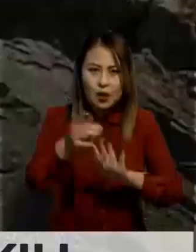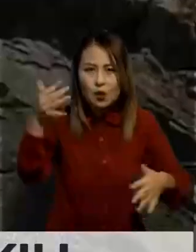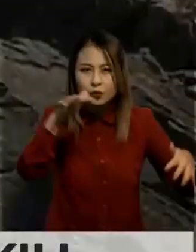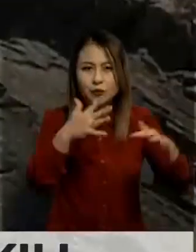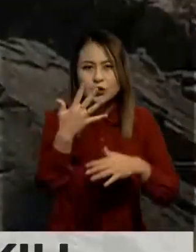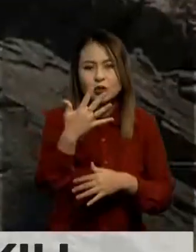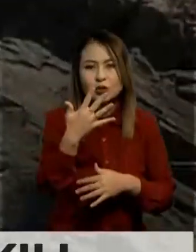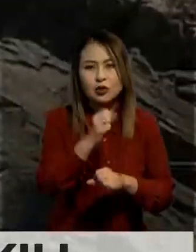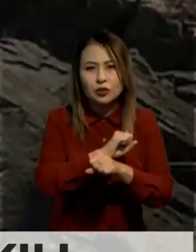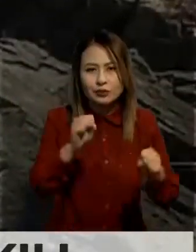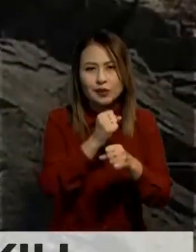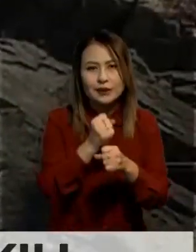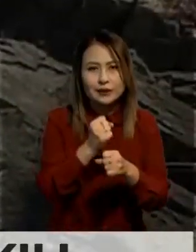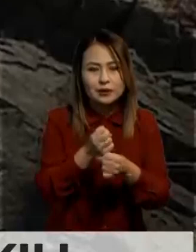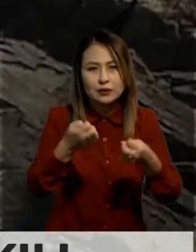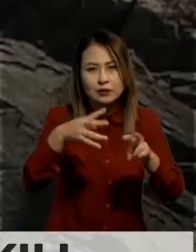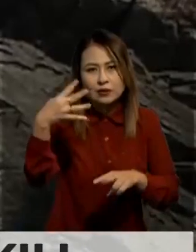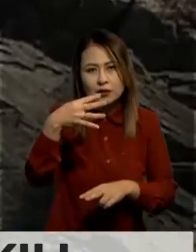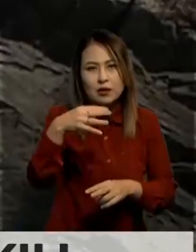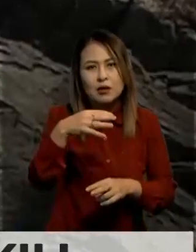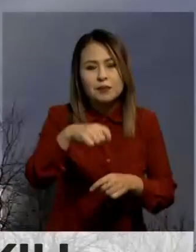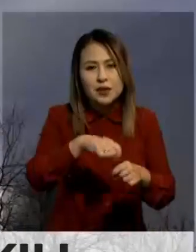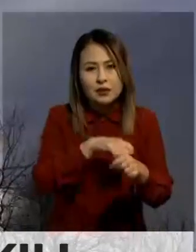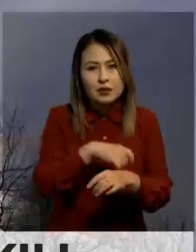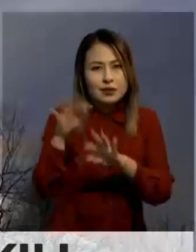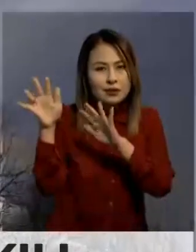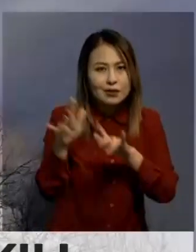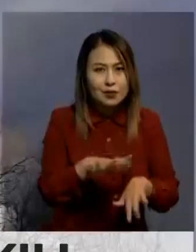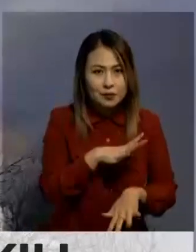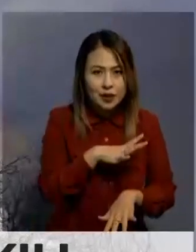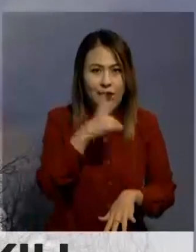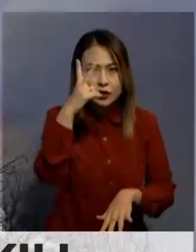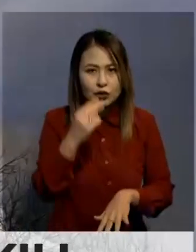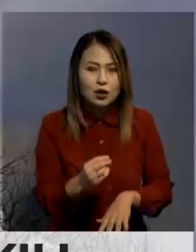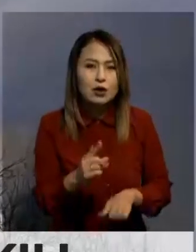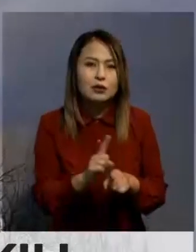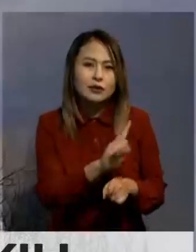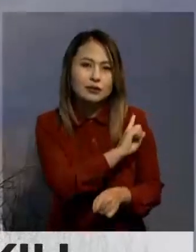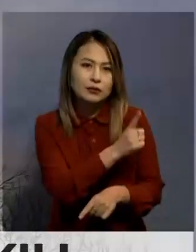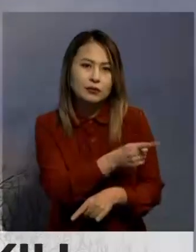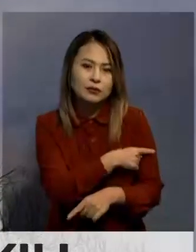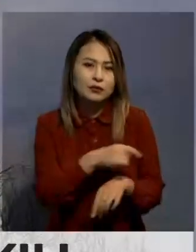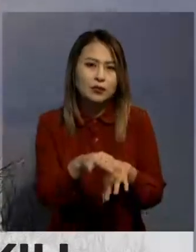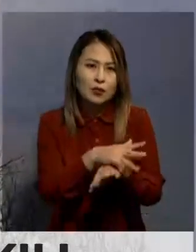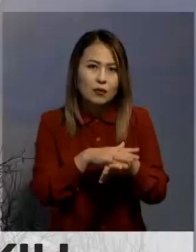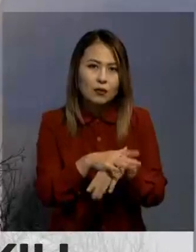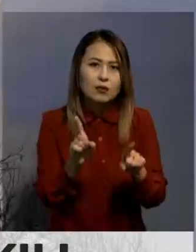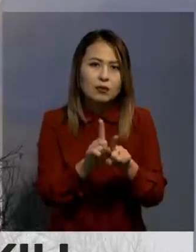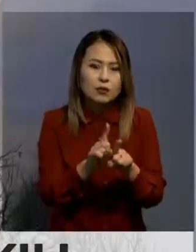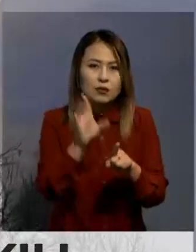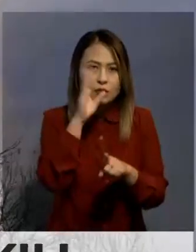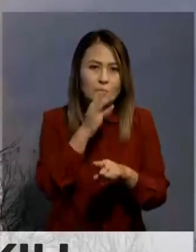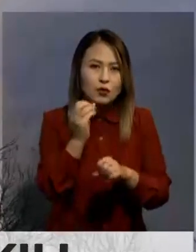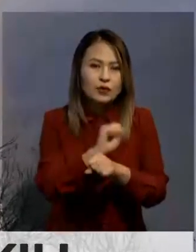басында 5 жарылыс жасалып, 4000 текше метрден астам қар түсірілген. Алдағы 2 күнде ағылпа көп жиналатын аймақтарда тағы да